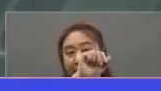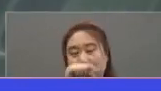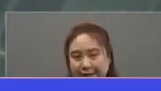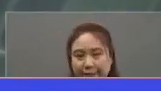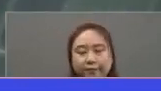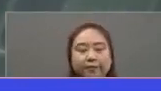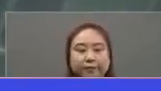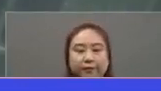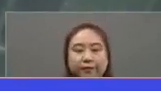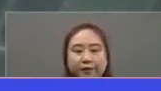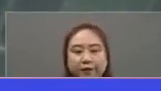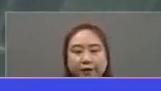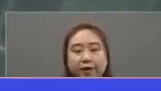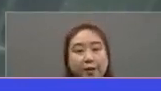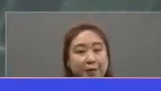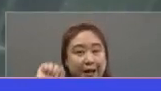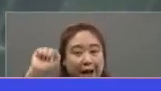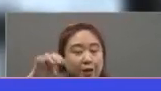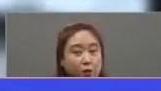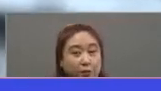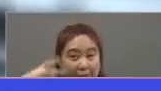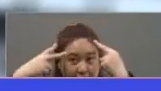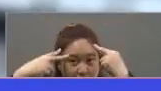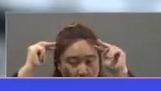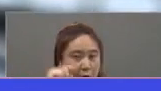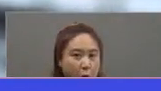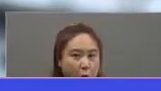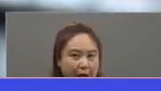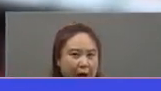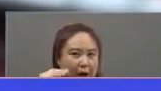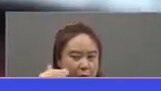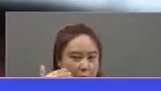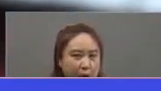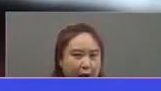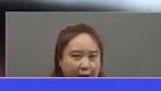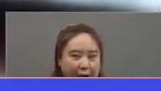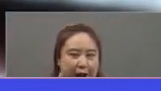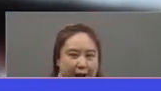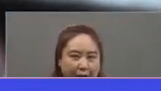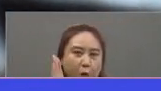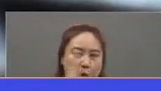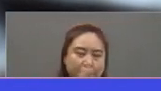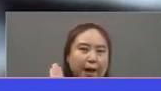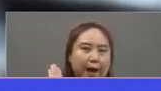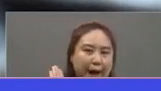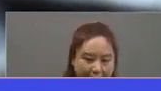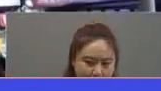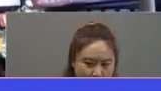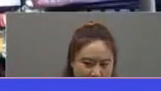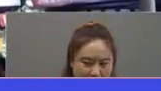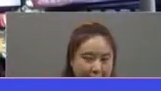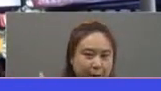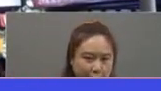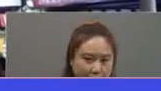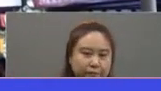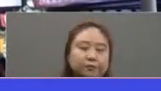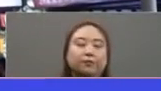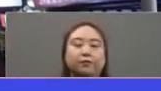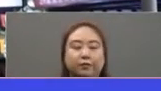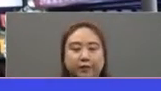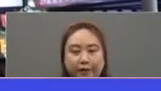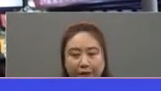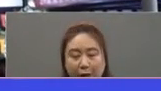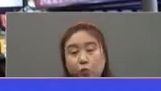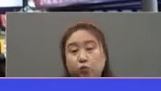เสนอแก้ไขตามร่างพระราชบัญญัติทั้ง3ฉบับไปพิจารณาแก้ไขปรับปรุงร่างพระราชบัญญัติควบคุมเครื่องดื่มแอลกอฮอล์ฉบับที่